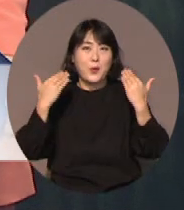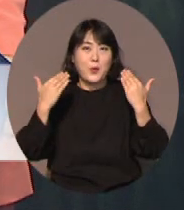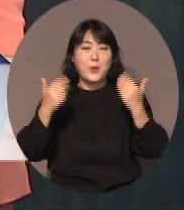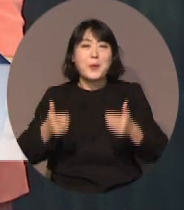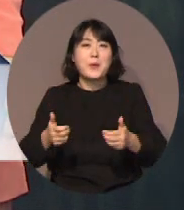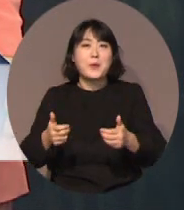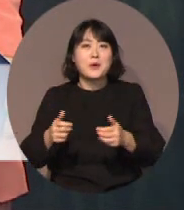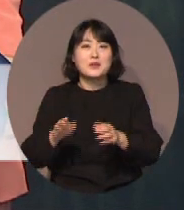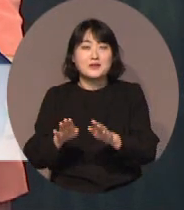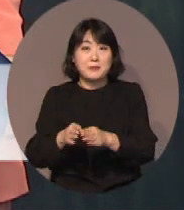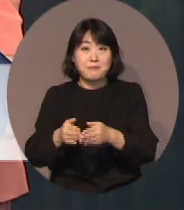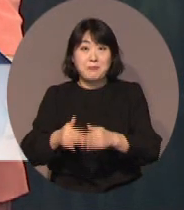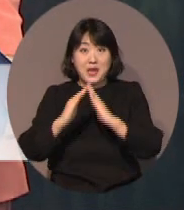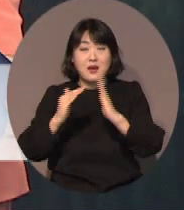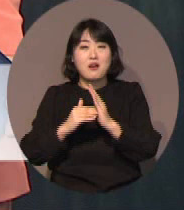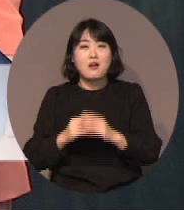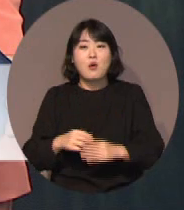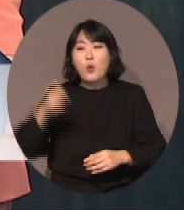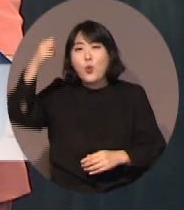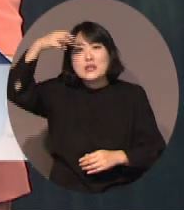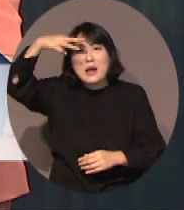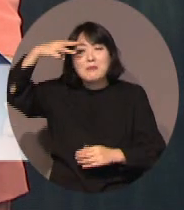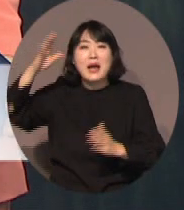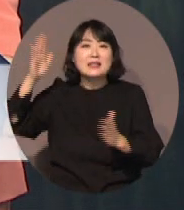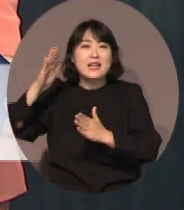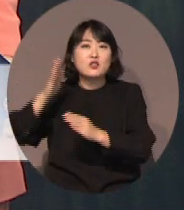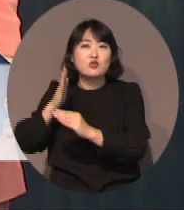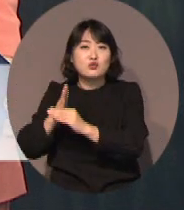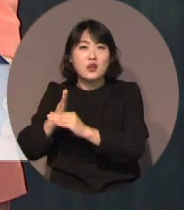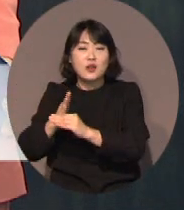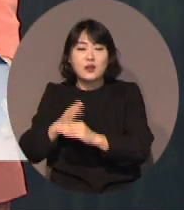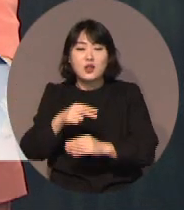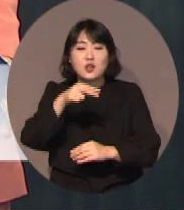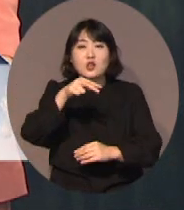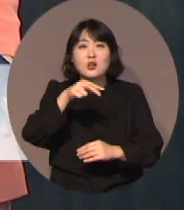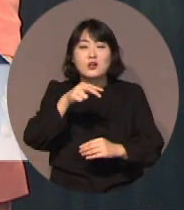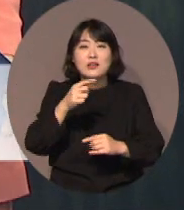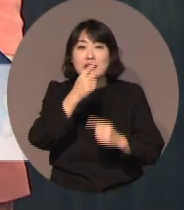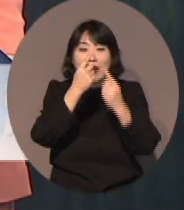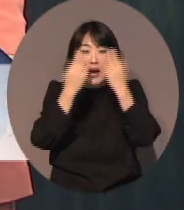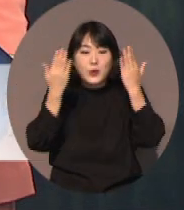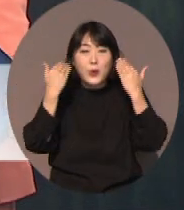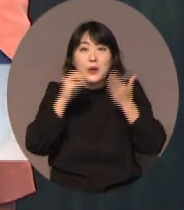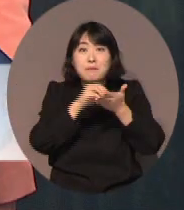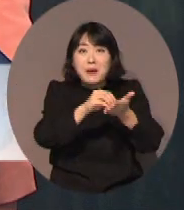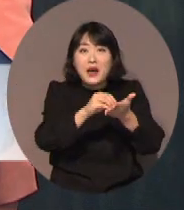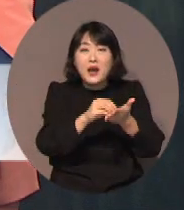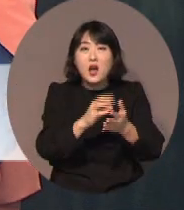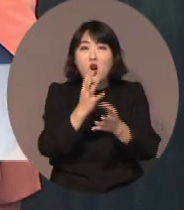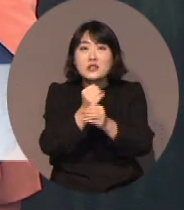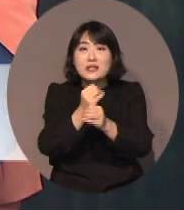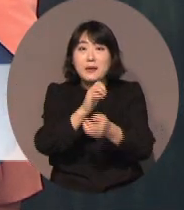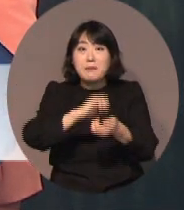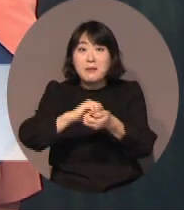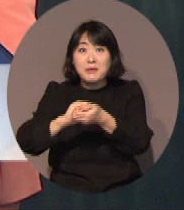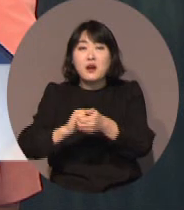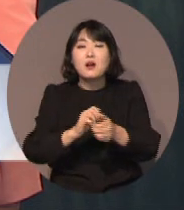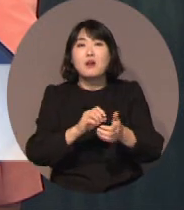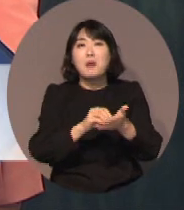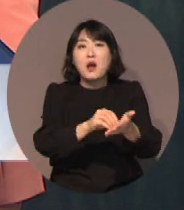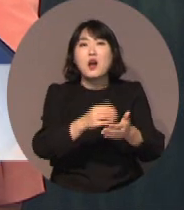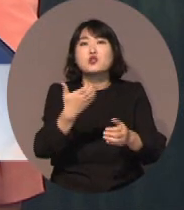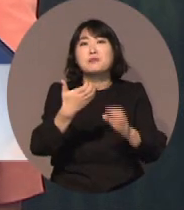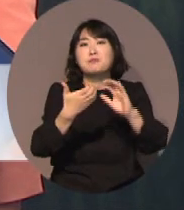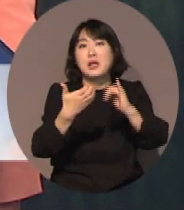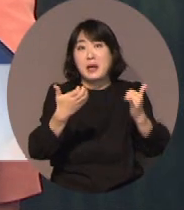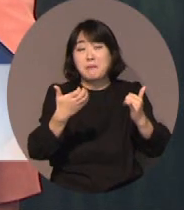만들어졌는데요. 이 학교 고3 과정 만학도 가운데 대학 수시 모집에 지원한 90명이 모두 합격해 올해 대학